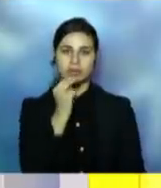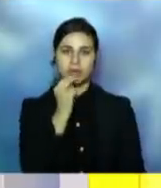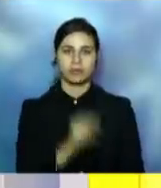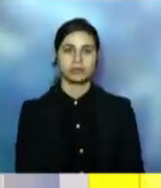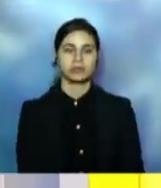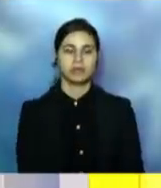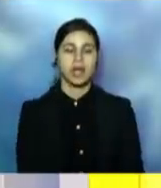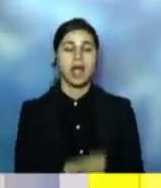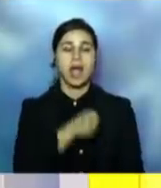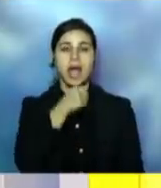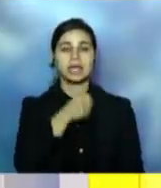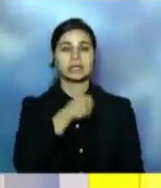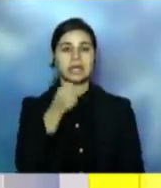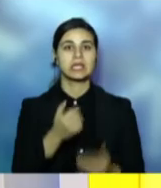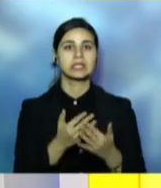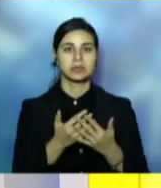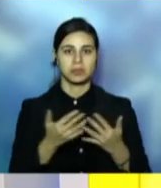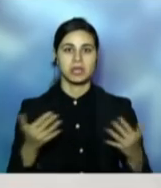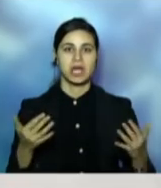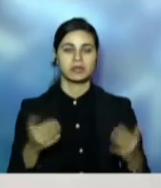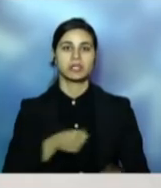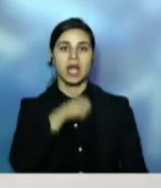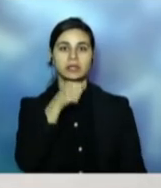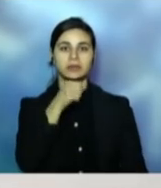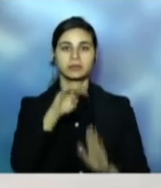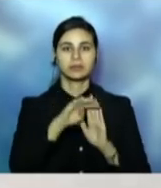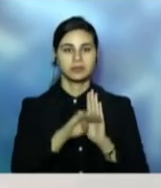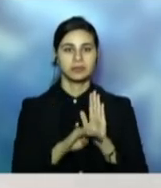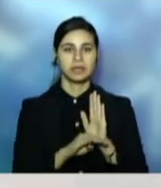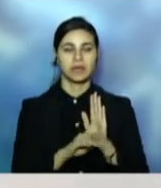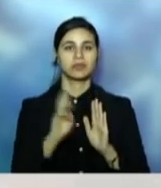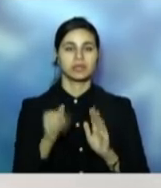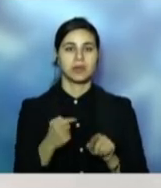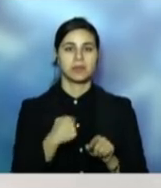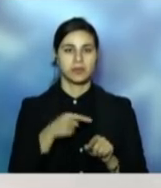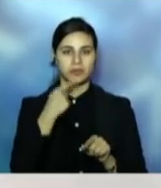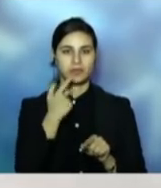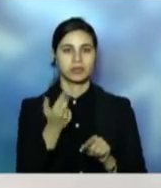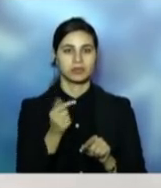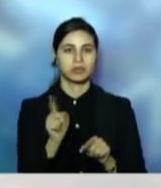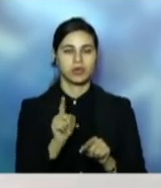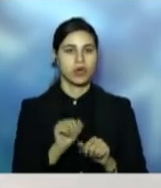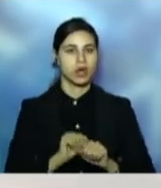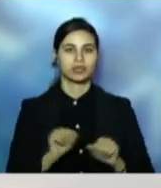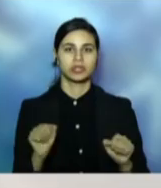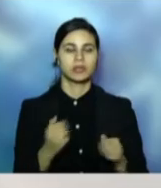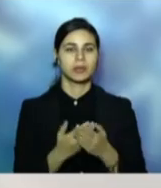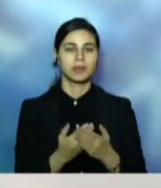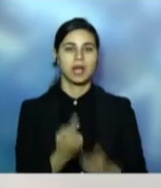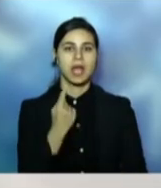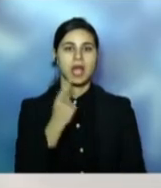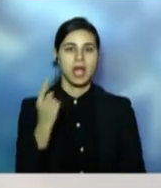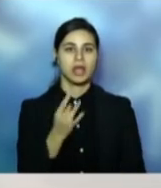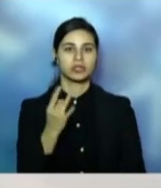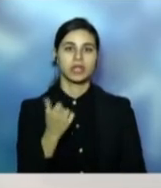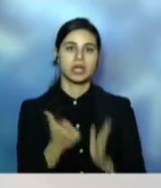როდის მიხედვით დიაბეტის დროს, ასაკის მიხედვით და მე თქვი კიდეც ხომ, არ შეიძლება ერთ